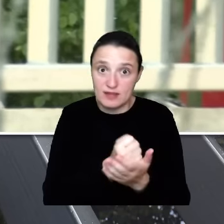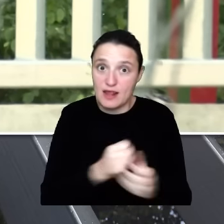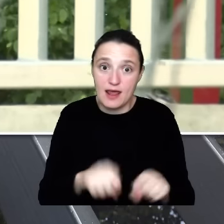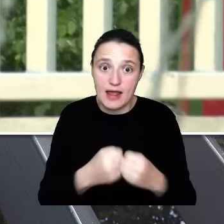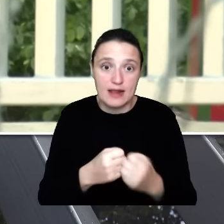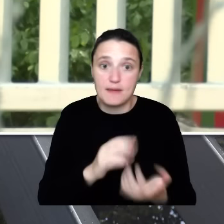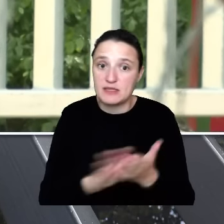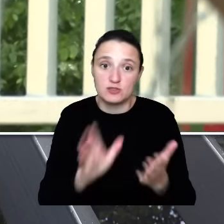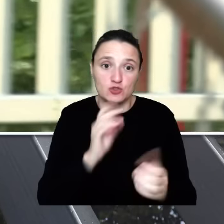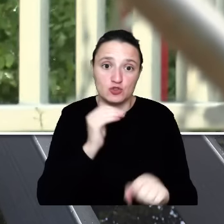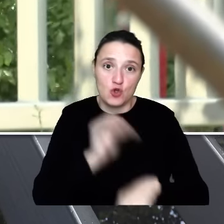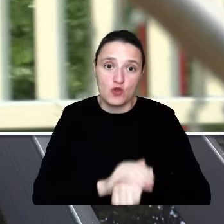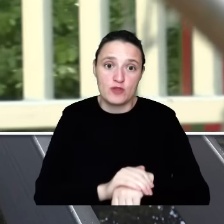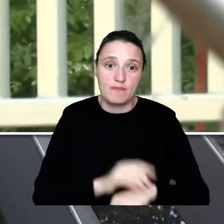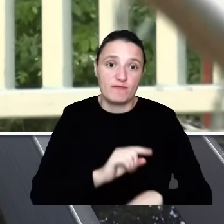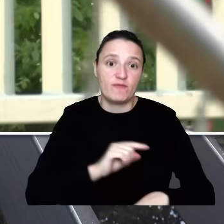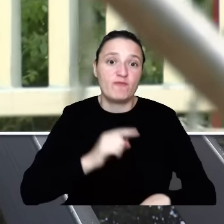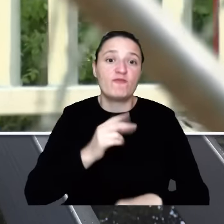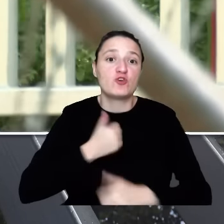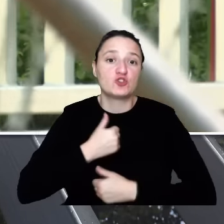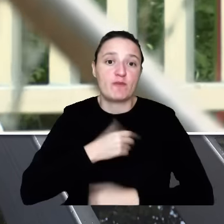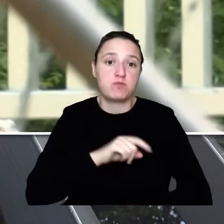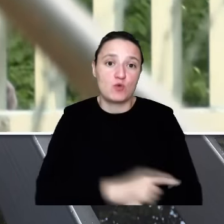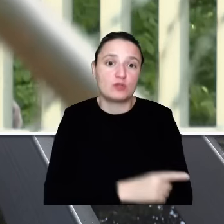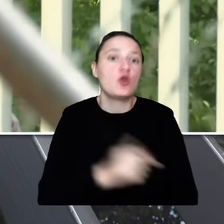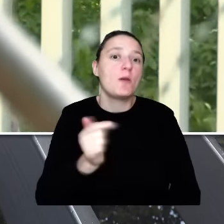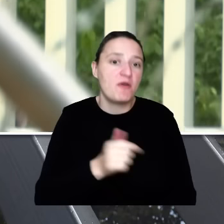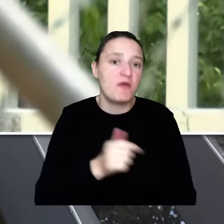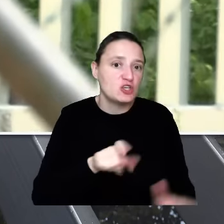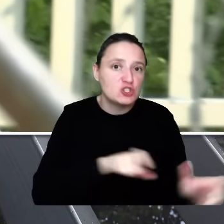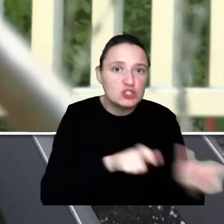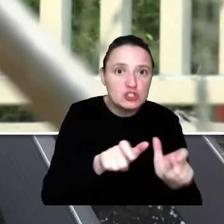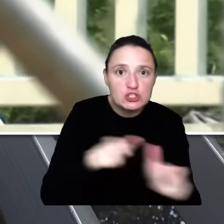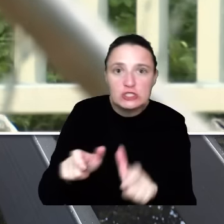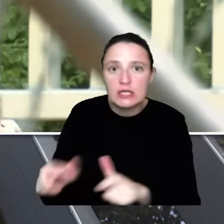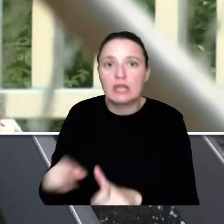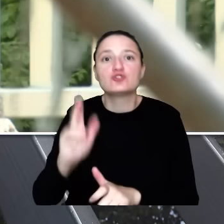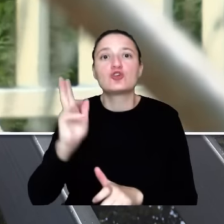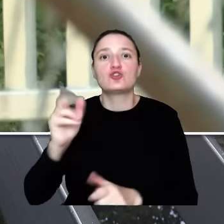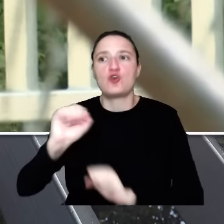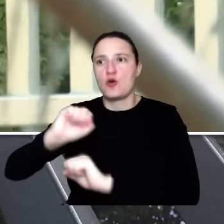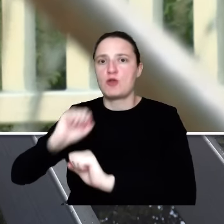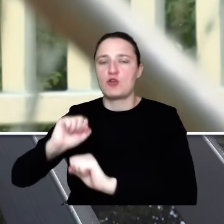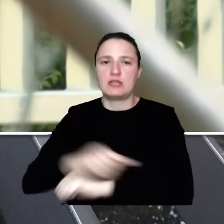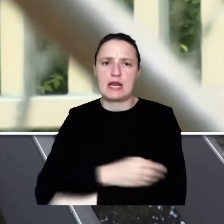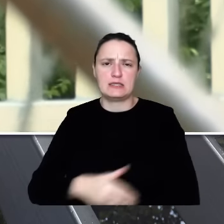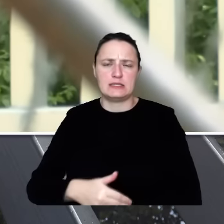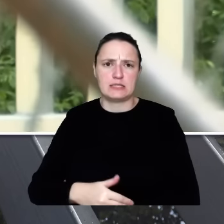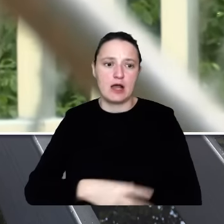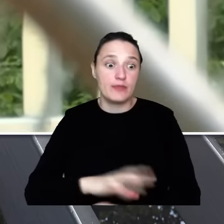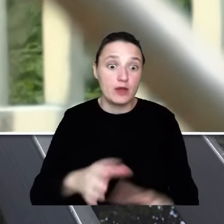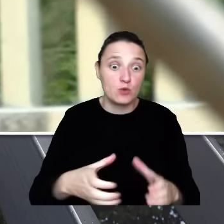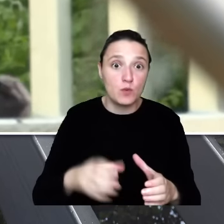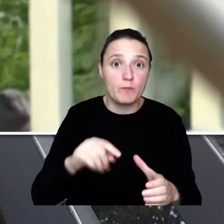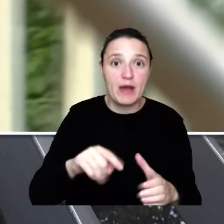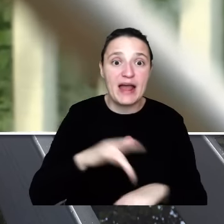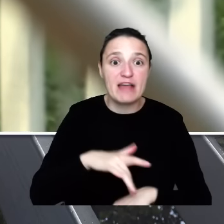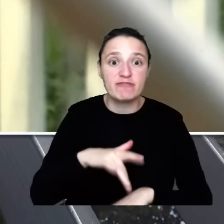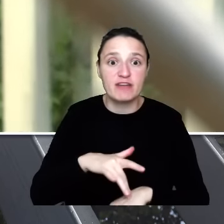prokuratora wojskowego, która ma ścigać obrońców granicy. Ta grupa doprowadza do tego, że